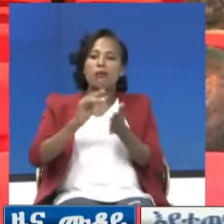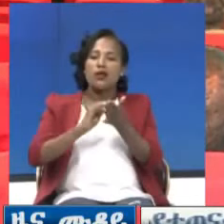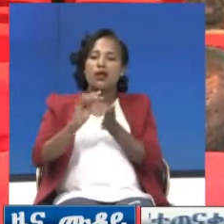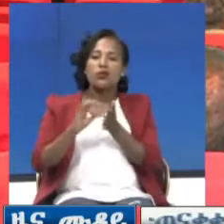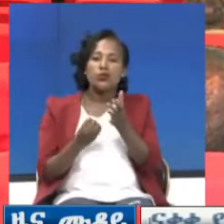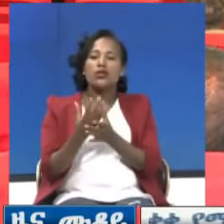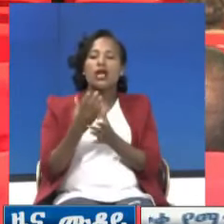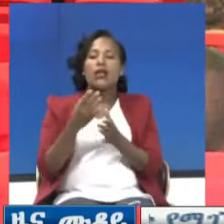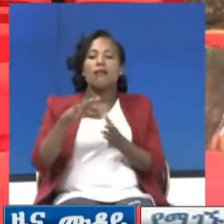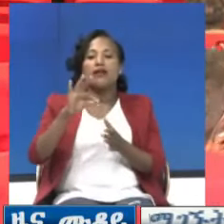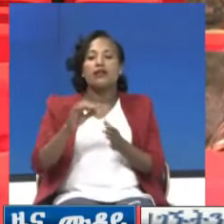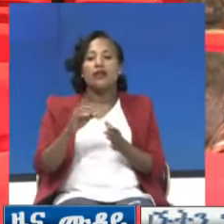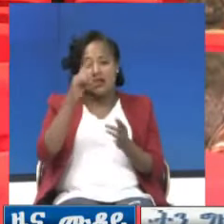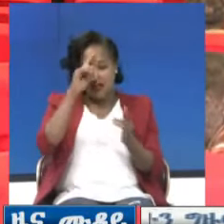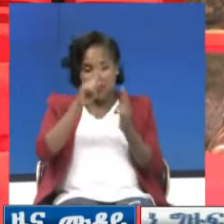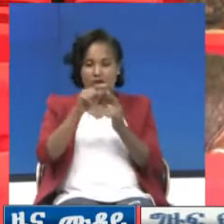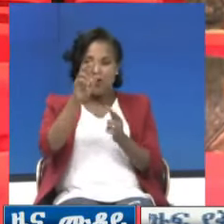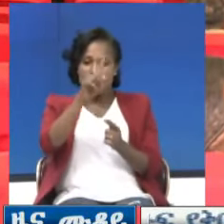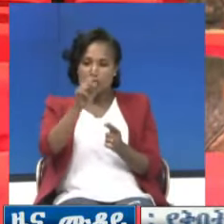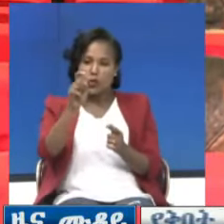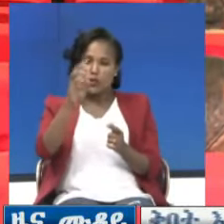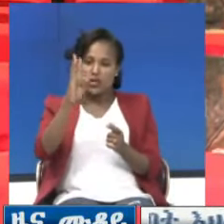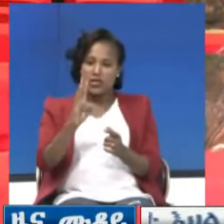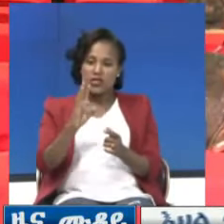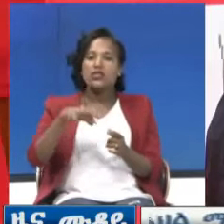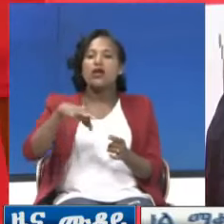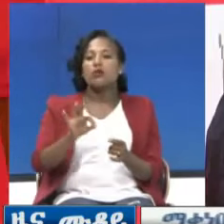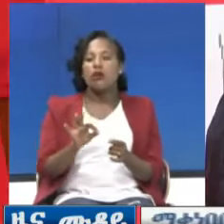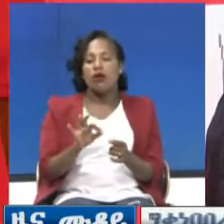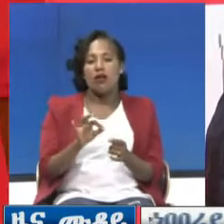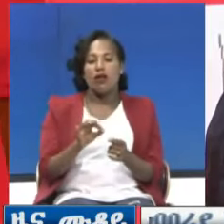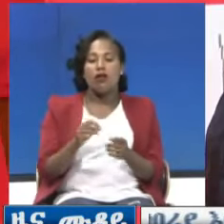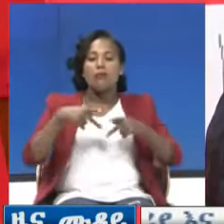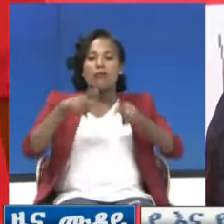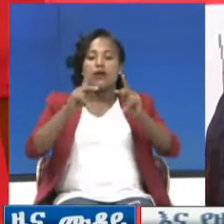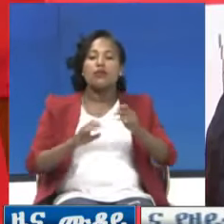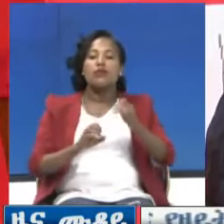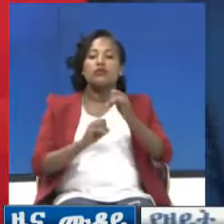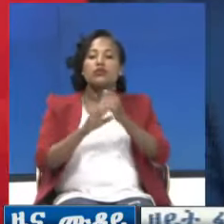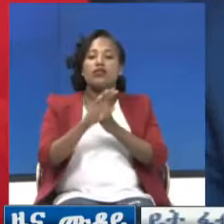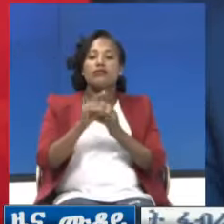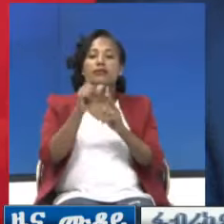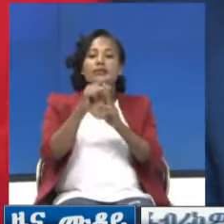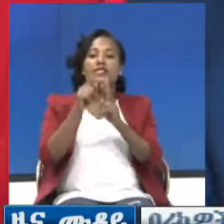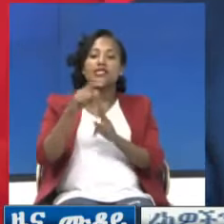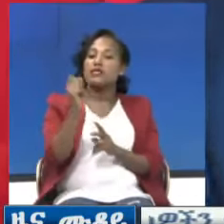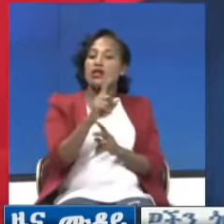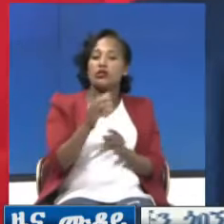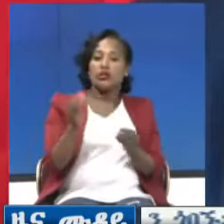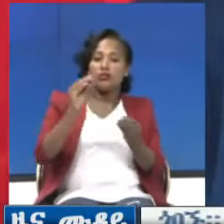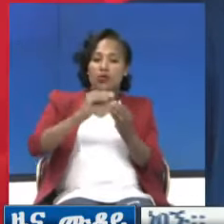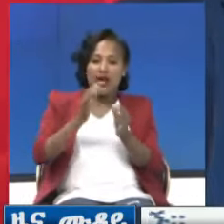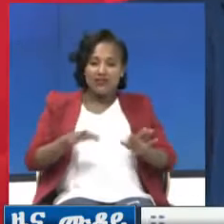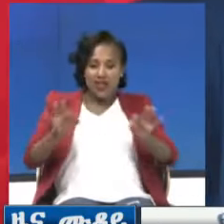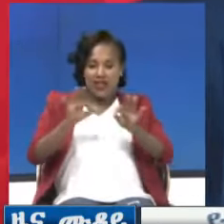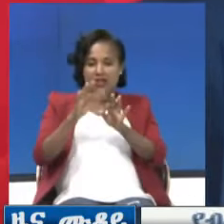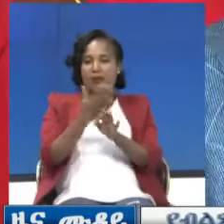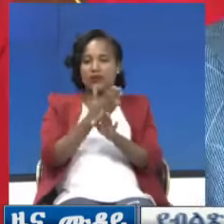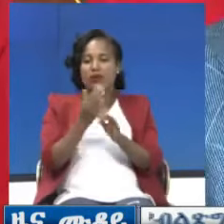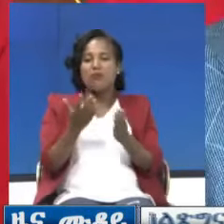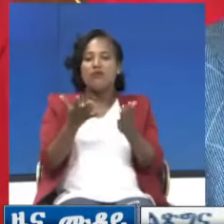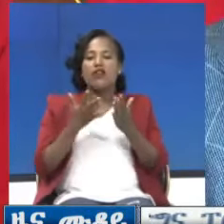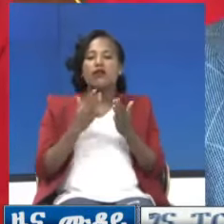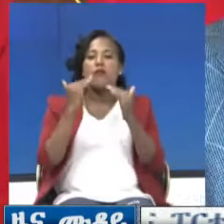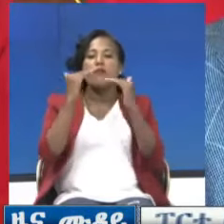ለማግኘት ታቅዶ 106 ሚሊዮን ኩንታል ምርት ተገኝቷል። በግብርናው ዘርፍ ምርጥ ዘርን ጨምሮ አስፈላጊ ግባቶች በሚፈለገው